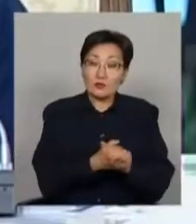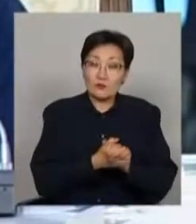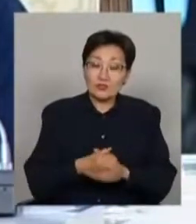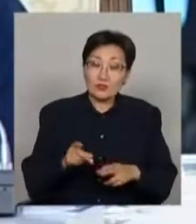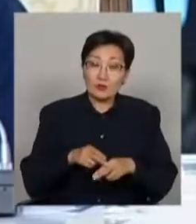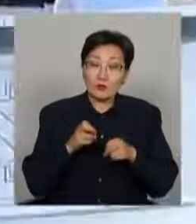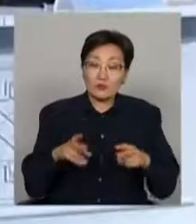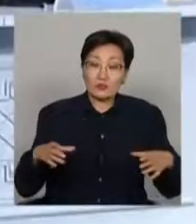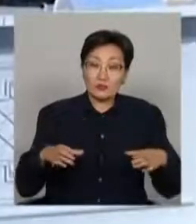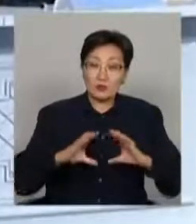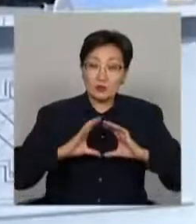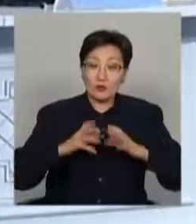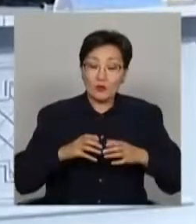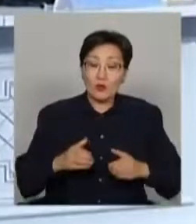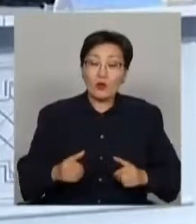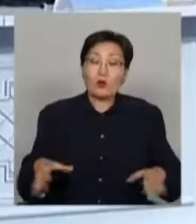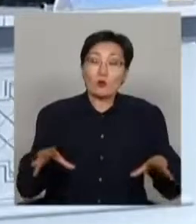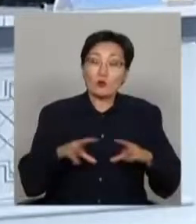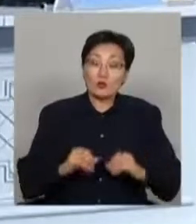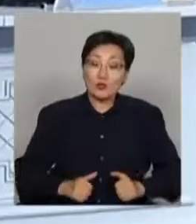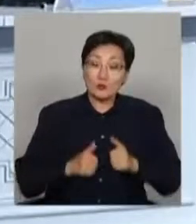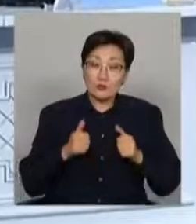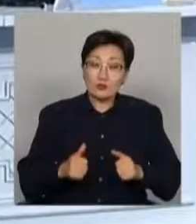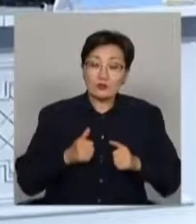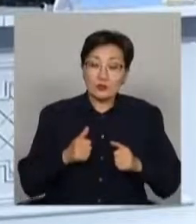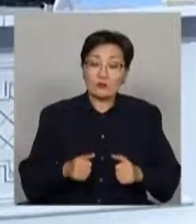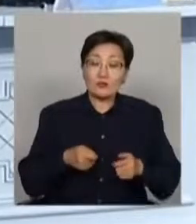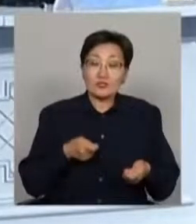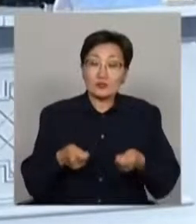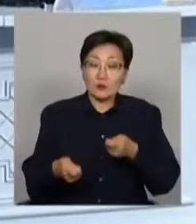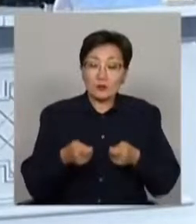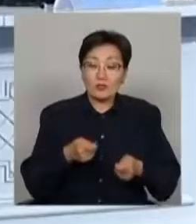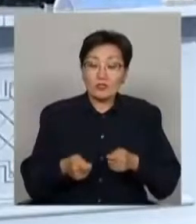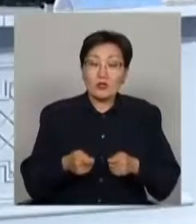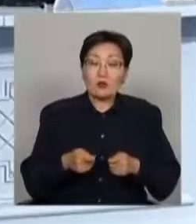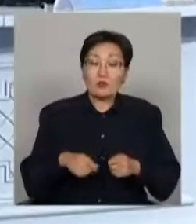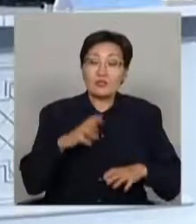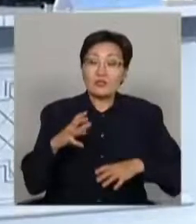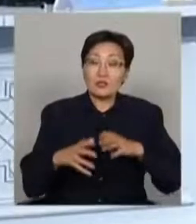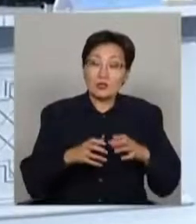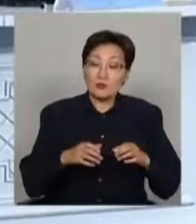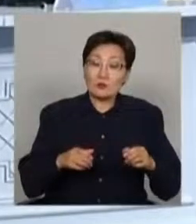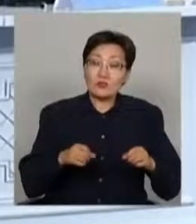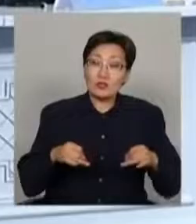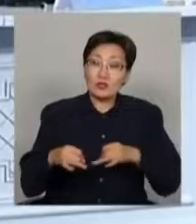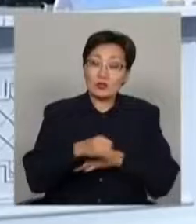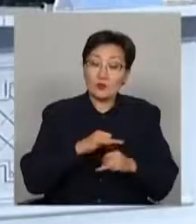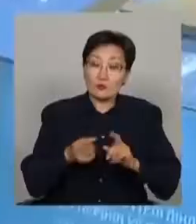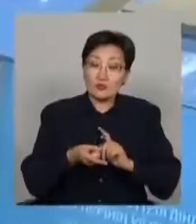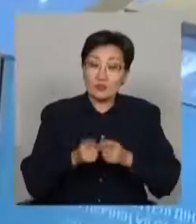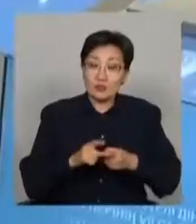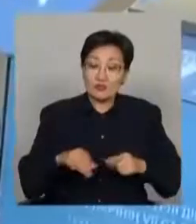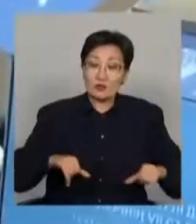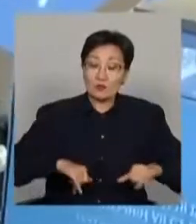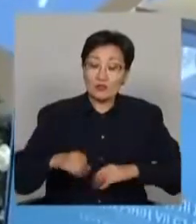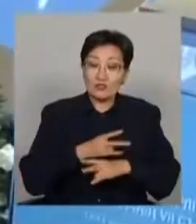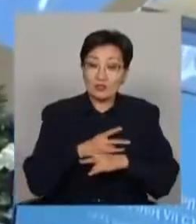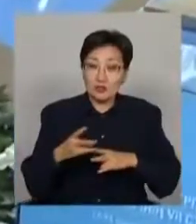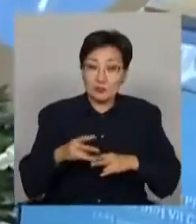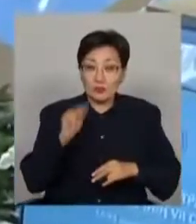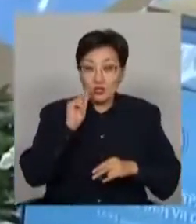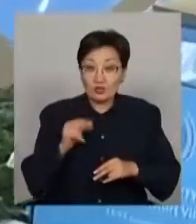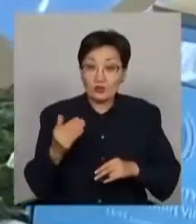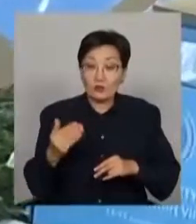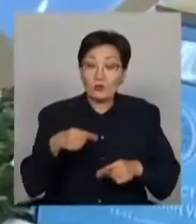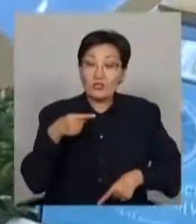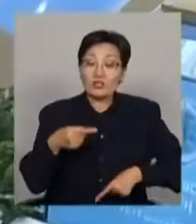әлемге деген ортақ ұмтылысымызды басшылыққа ала отырып, діндер съезін халықаралық диалог алаңына айналдырды. Лаңкестік терроризмді айыптай